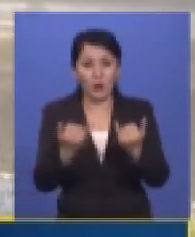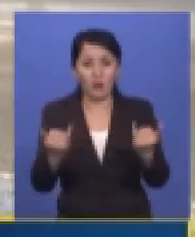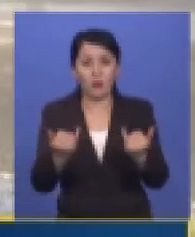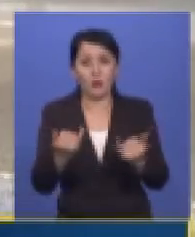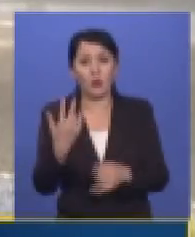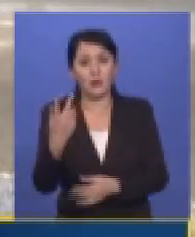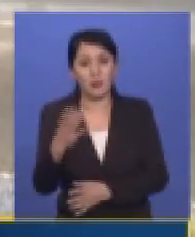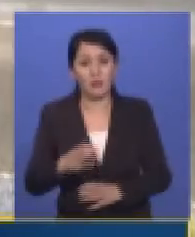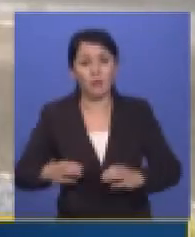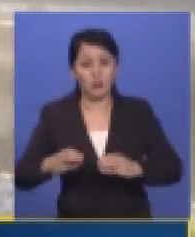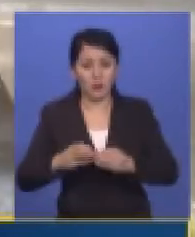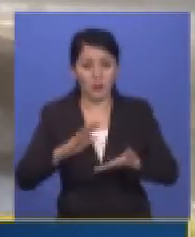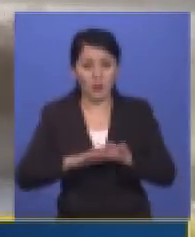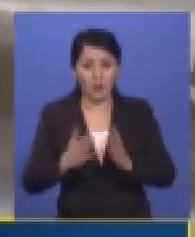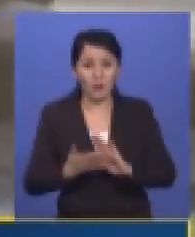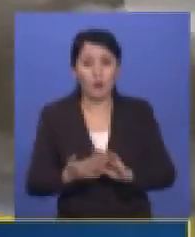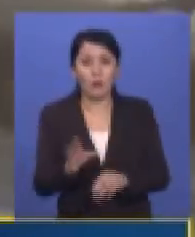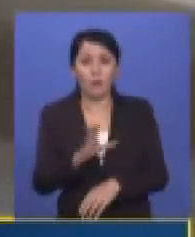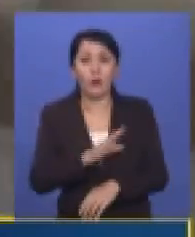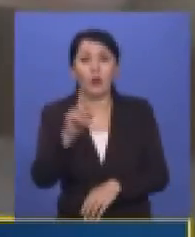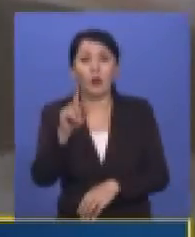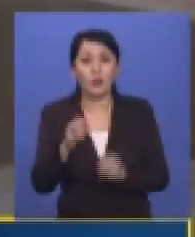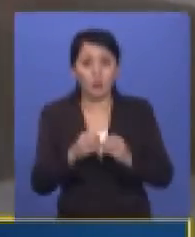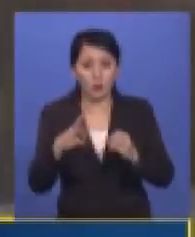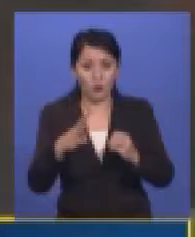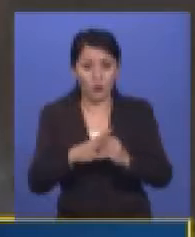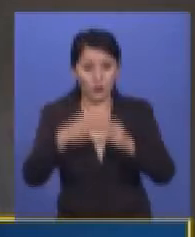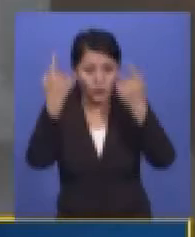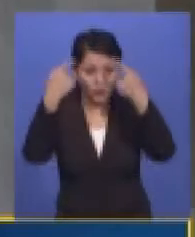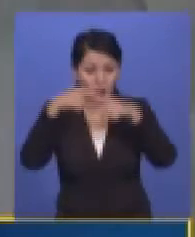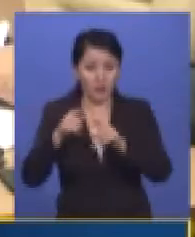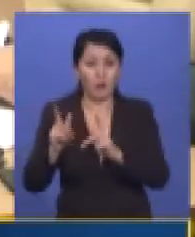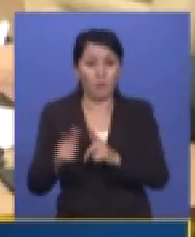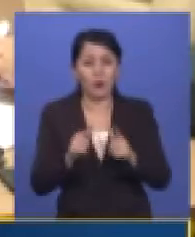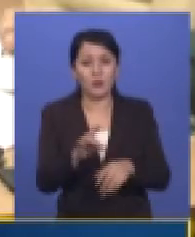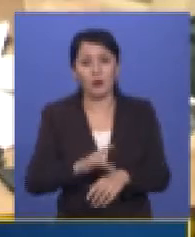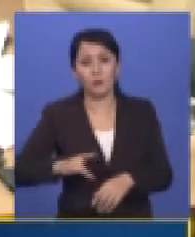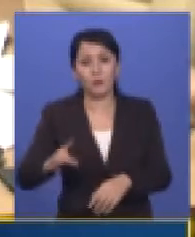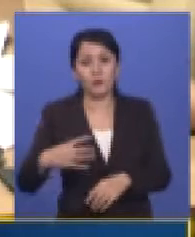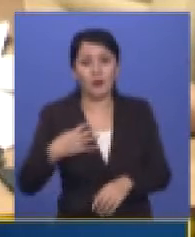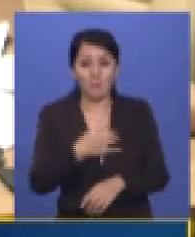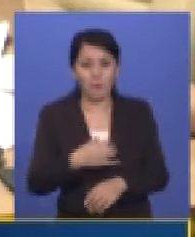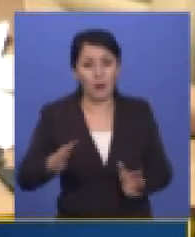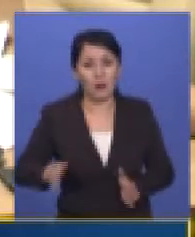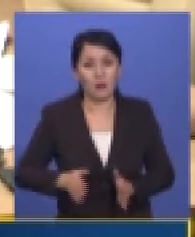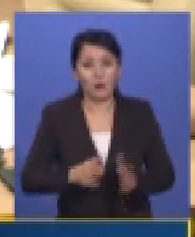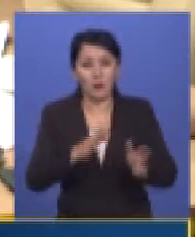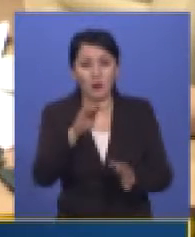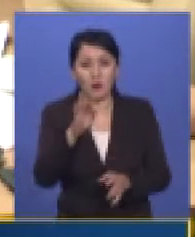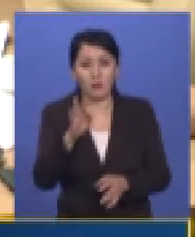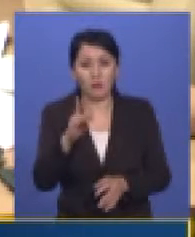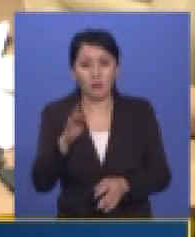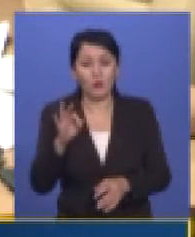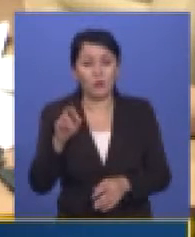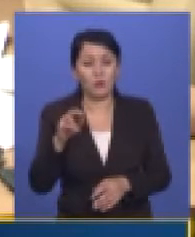3 серіктестікпен келісім шарт жасалды. 114 арнайы техника әзірленді. Республикалық маңызы бар жолдарға Қазавтожол